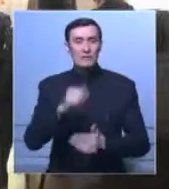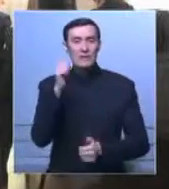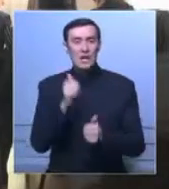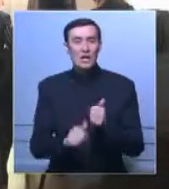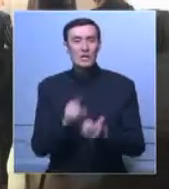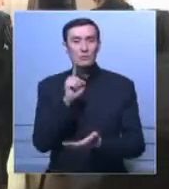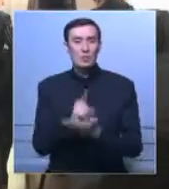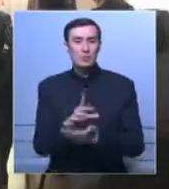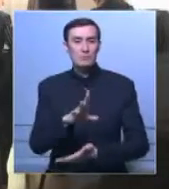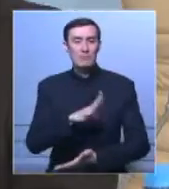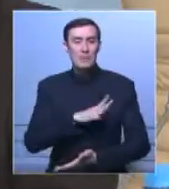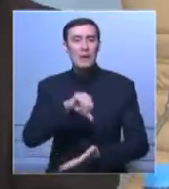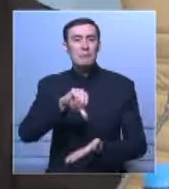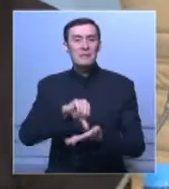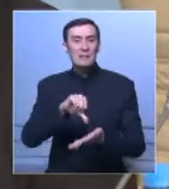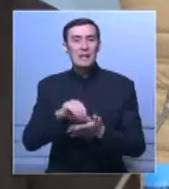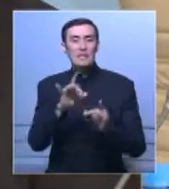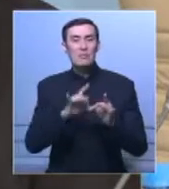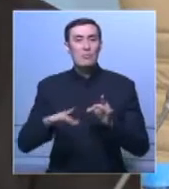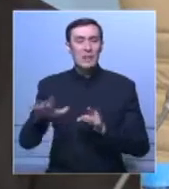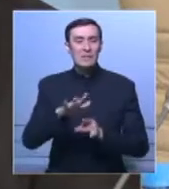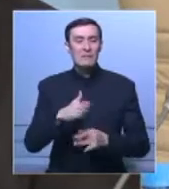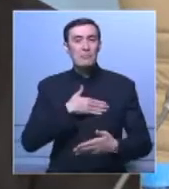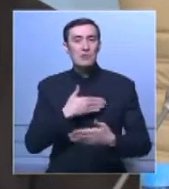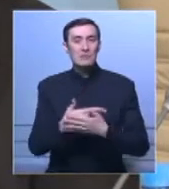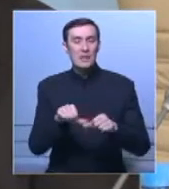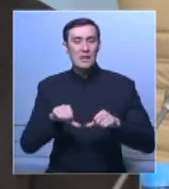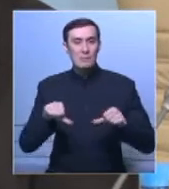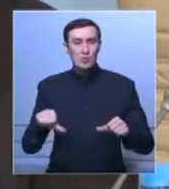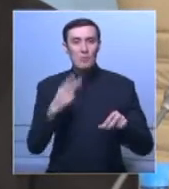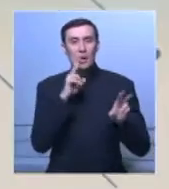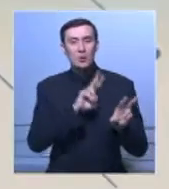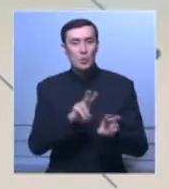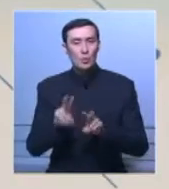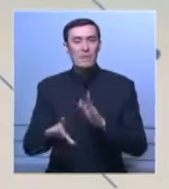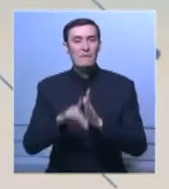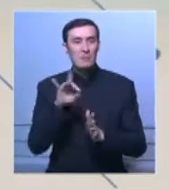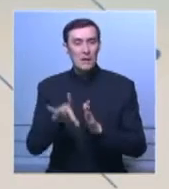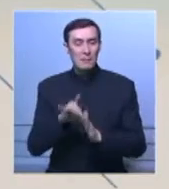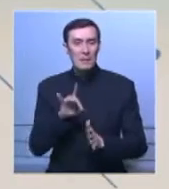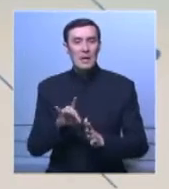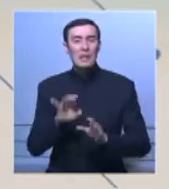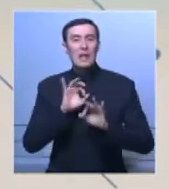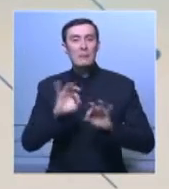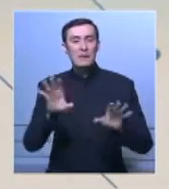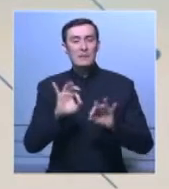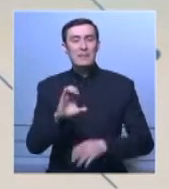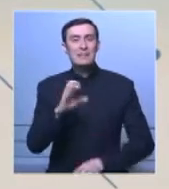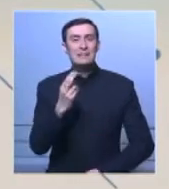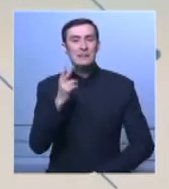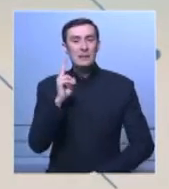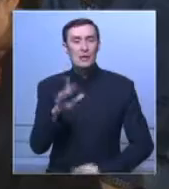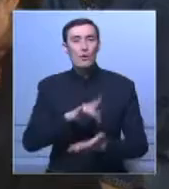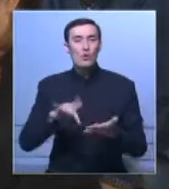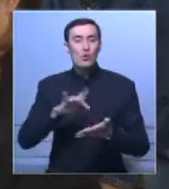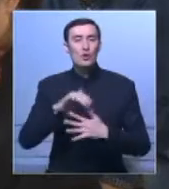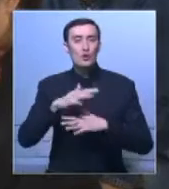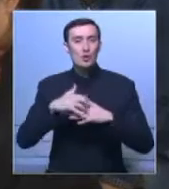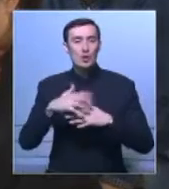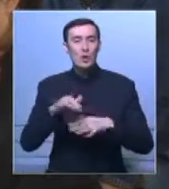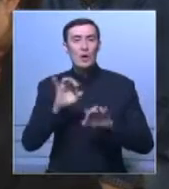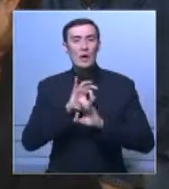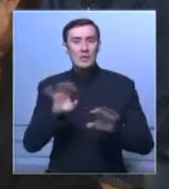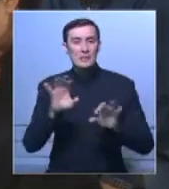каждом должен быть представитель Республиканской общественной комиссии по контролю за выборами. На брифинге в СЦК в Кокшетау комиссия сообщила